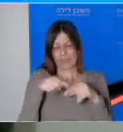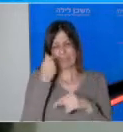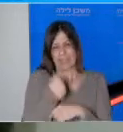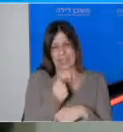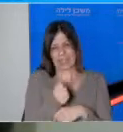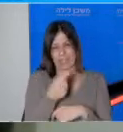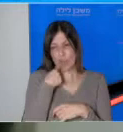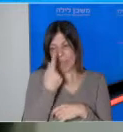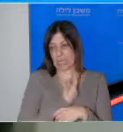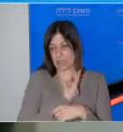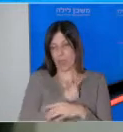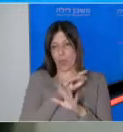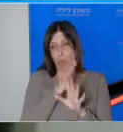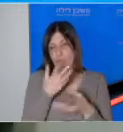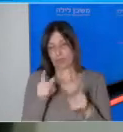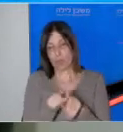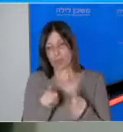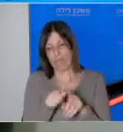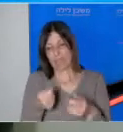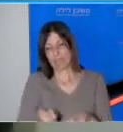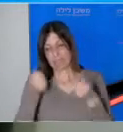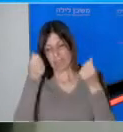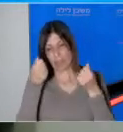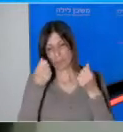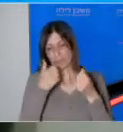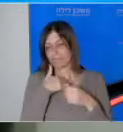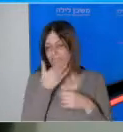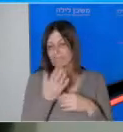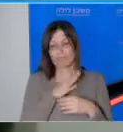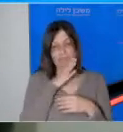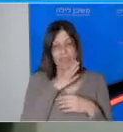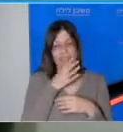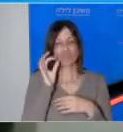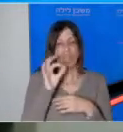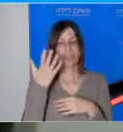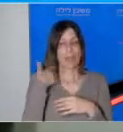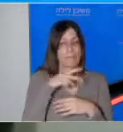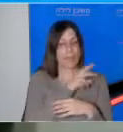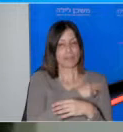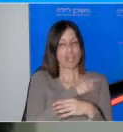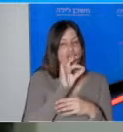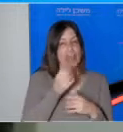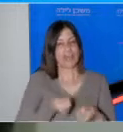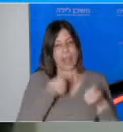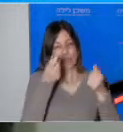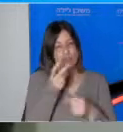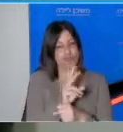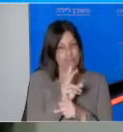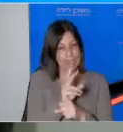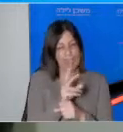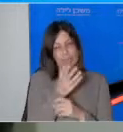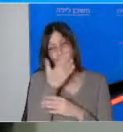ואתה אומר לעצמך, יכול להיות שאותה תרבות קלוקלת שעברה במשטרה, של התרבות שקר מצד